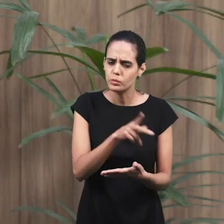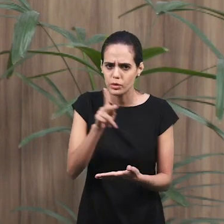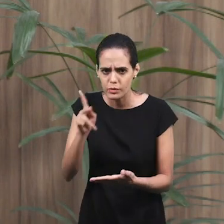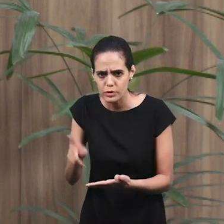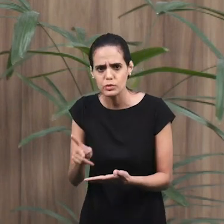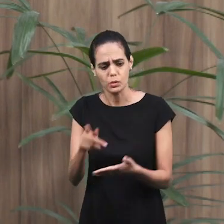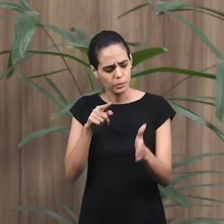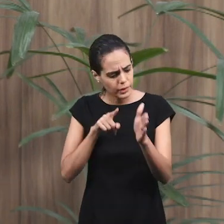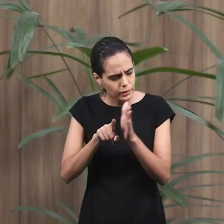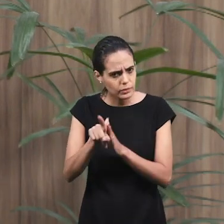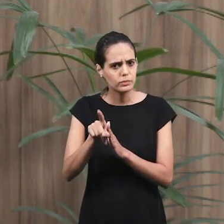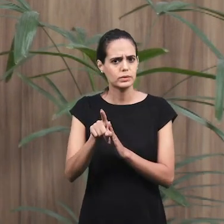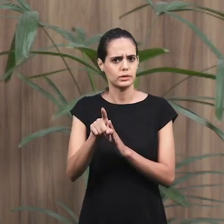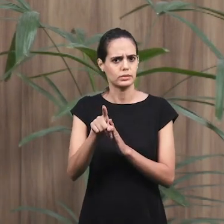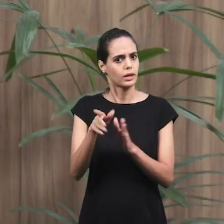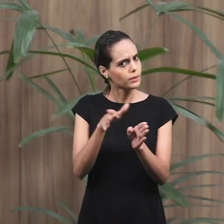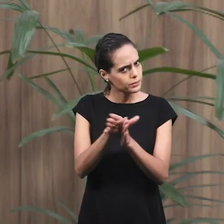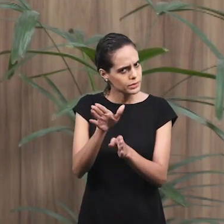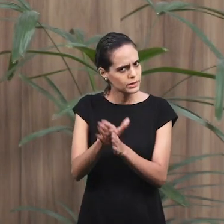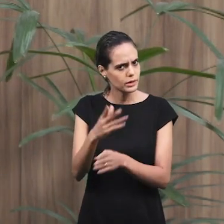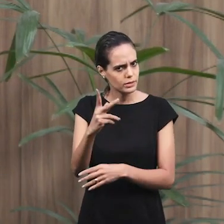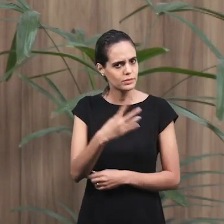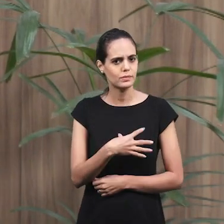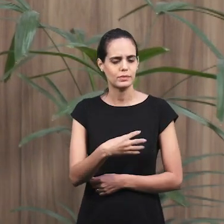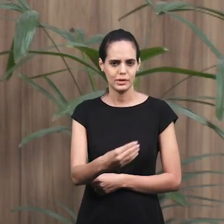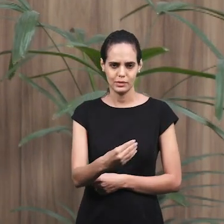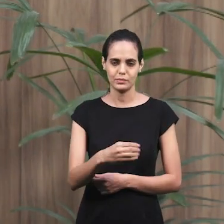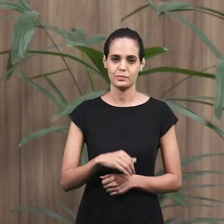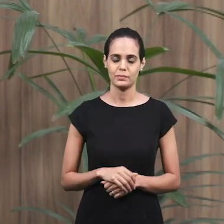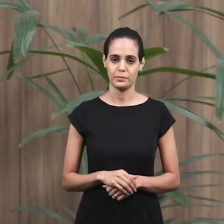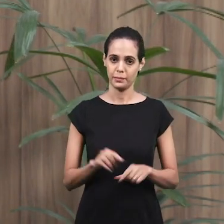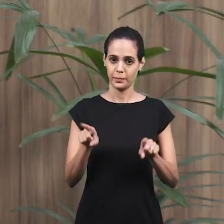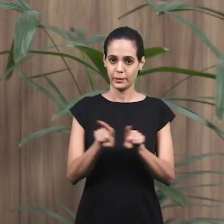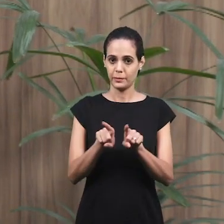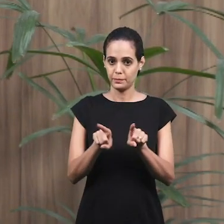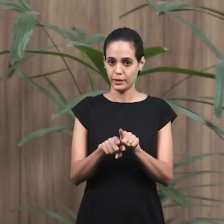indication, donner de la valeur aux professeurs. Les